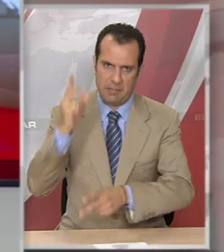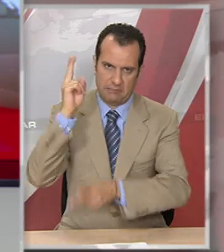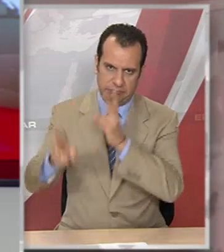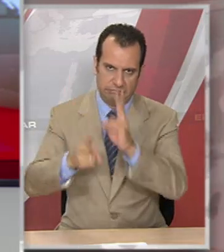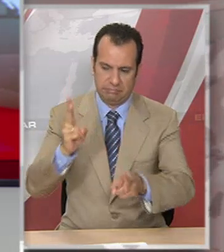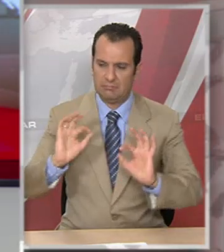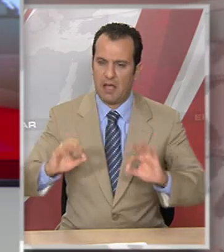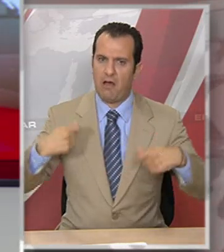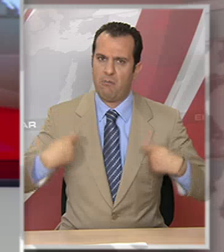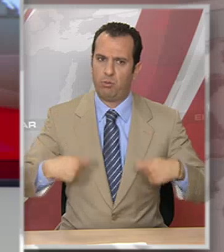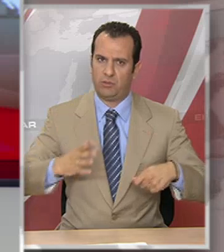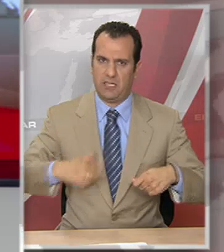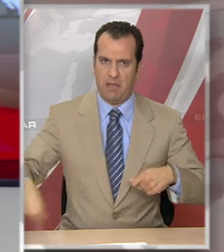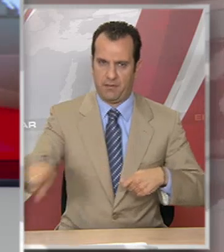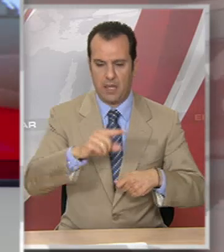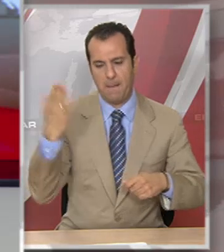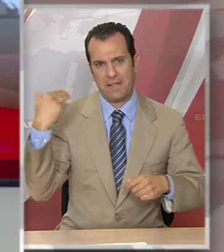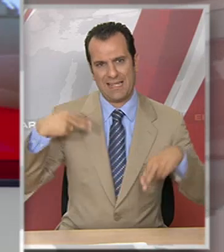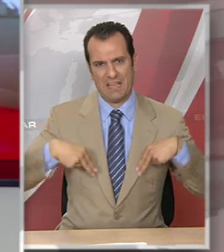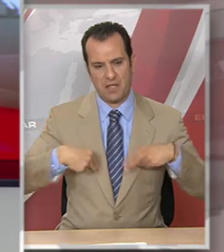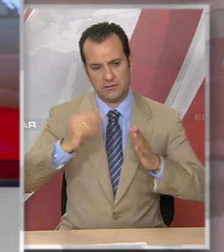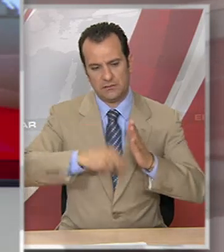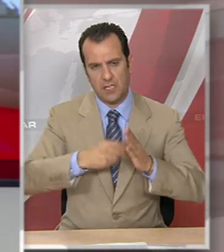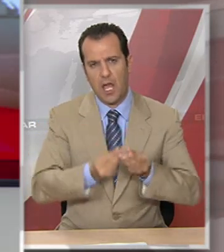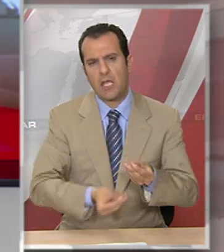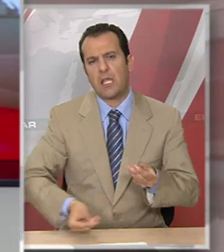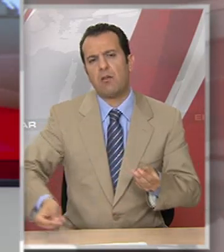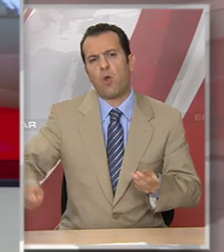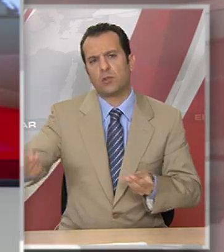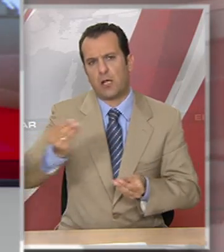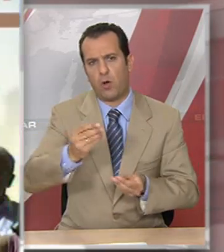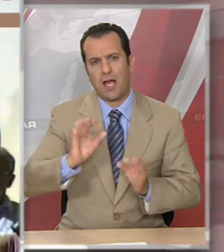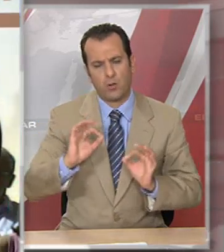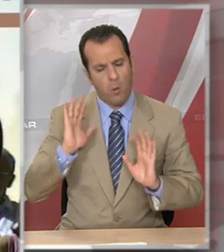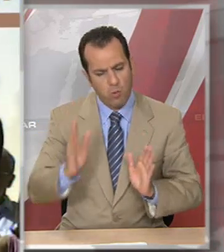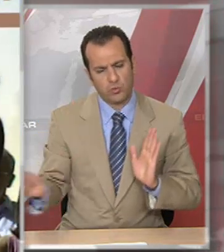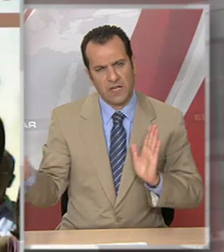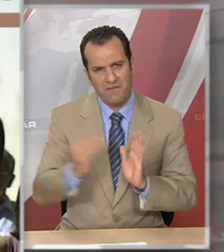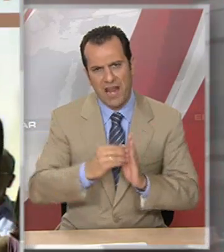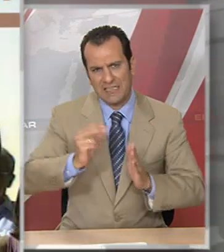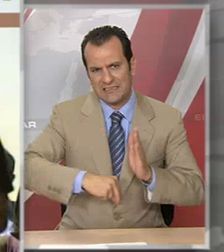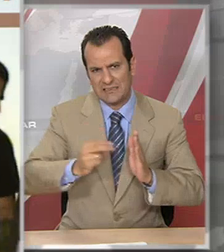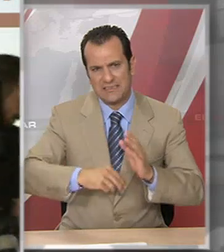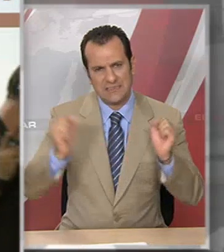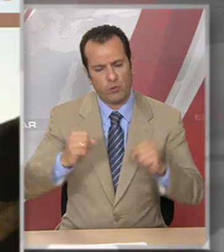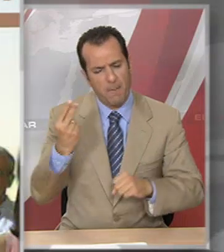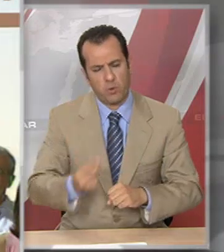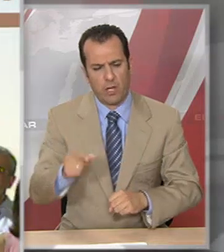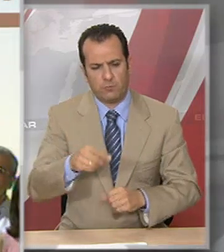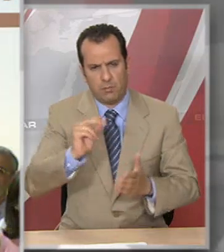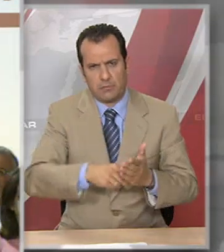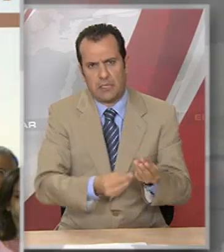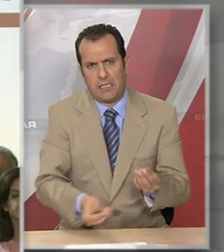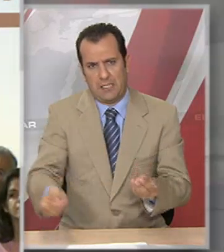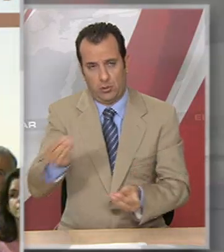προηγούμενη κυβέρνηση υπέγραψε μια συμφωνία πολύ χειρότερη από αυτή που θα μπορούσε να φέρει. Λόγω του ταξιδιού δεν άκουσα τι ακριβώς